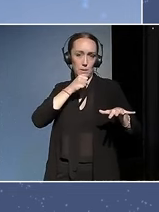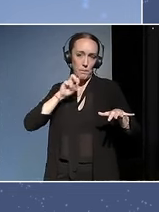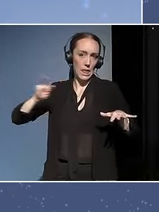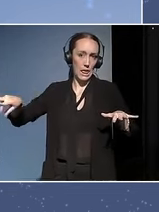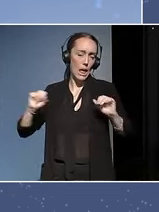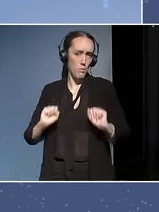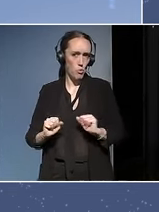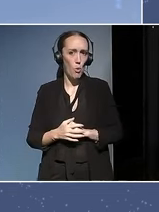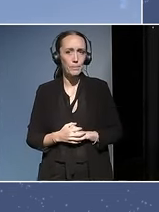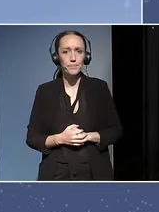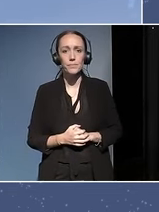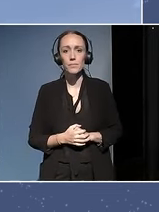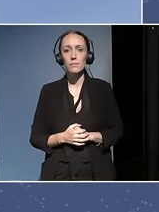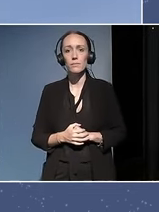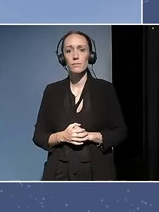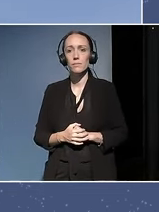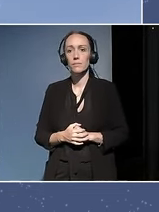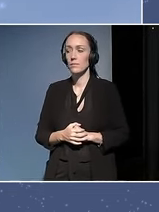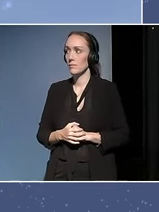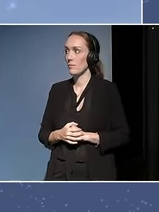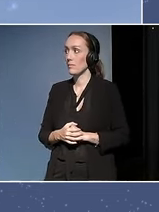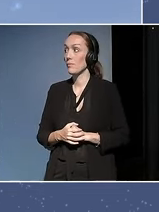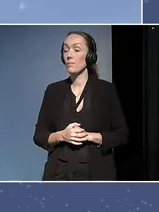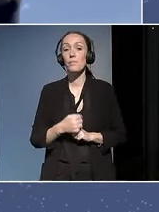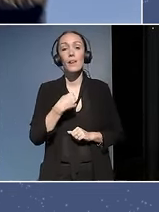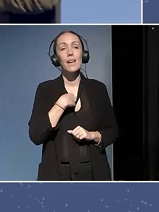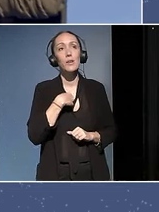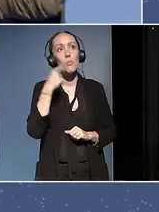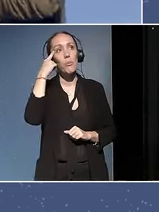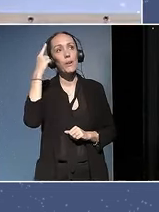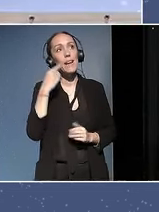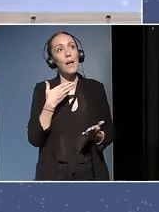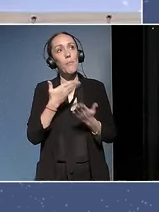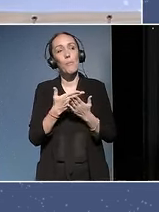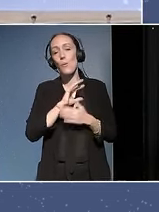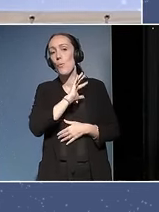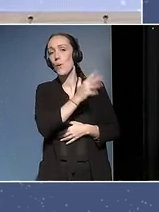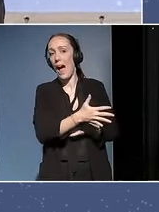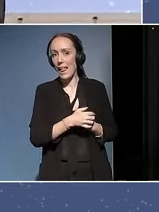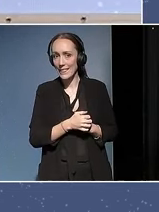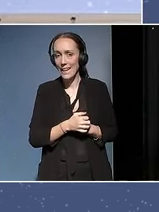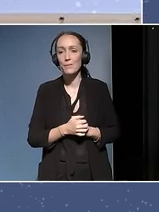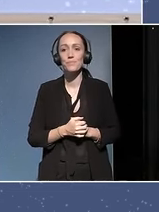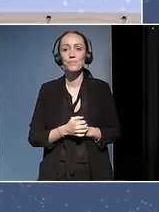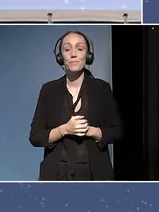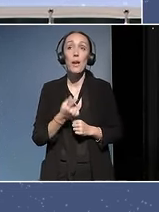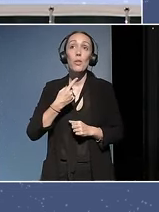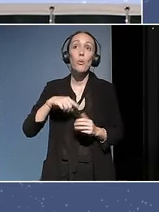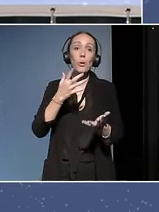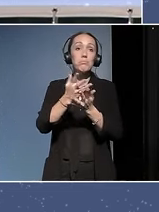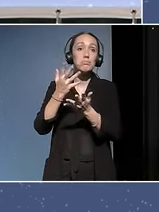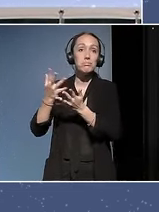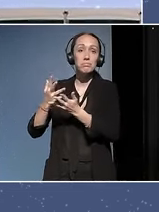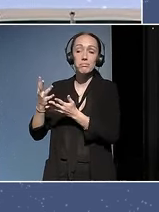del genere su per l'utilizzo della Vela Sì io avevo anche un'altra ipotesi che abbiamo un po' raccontato in giro poi qualche